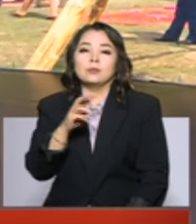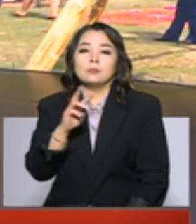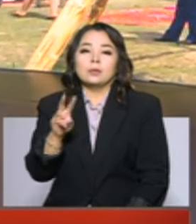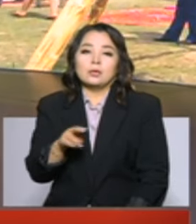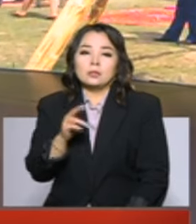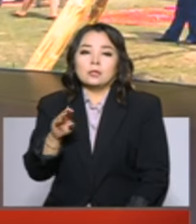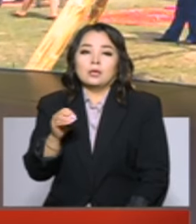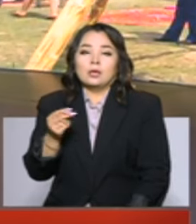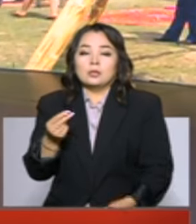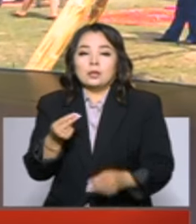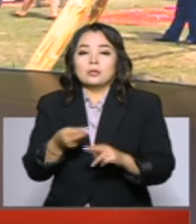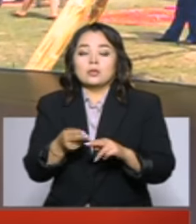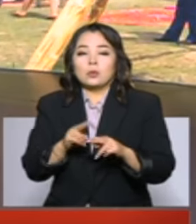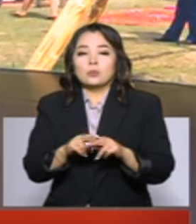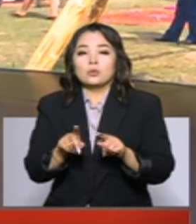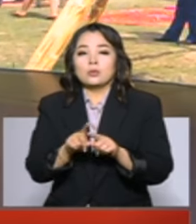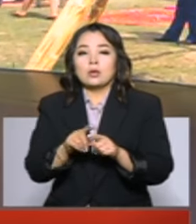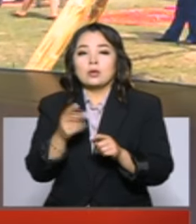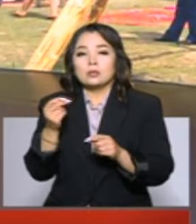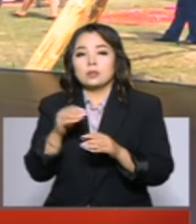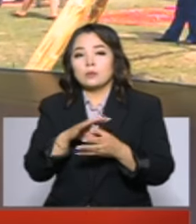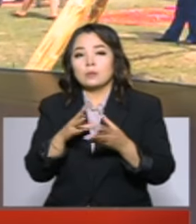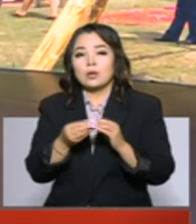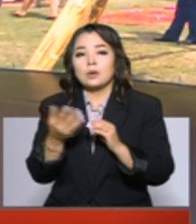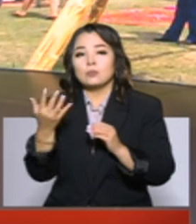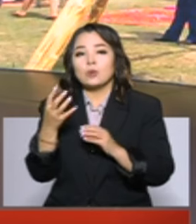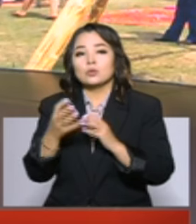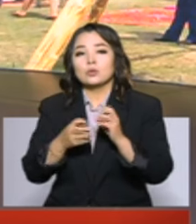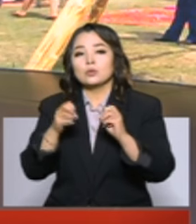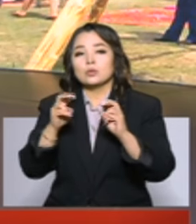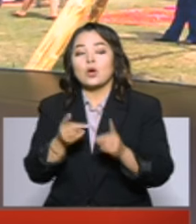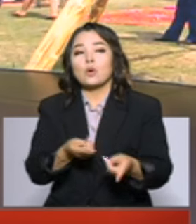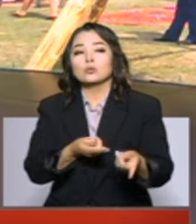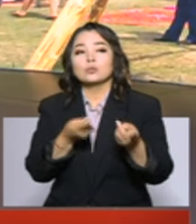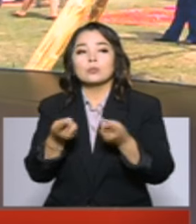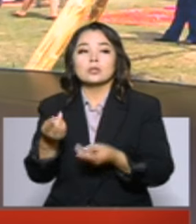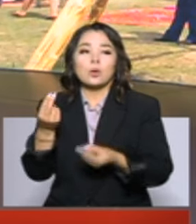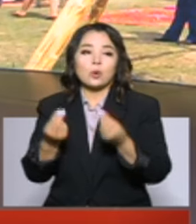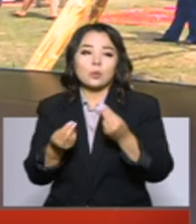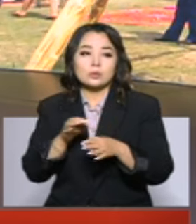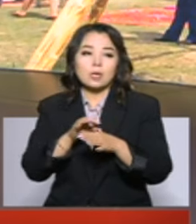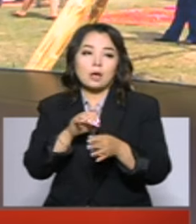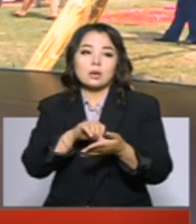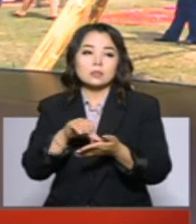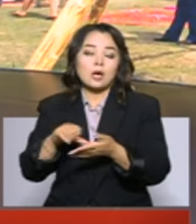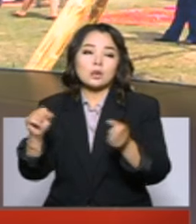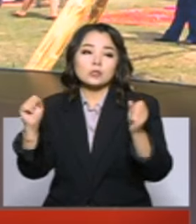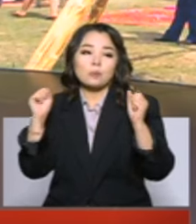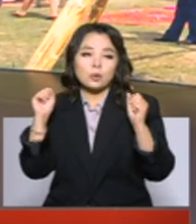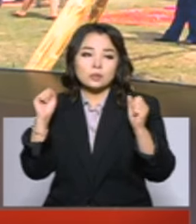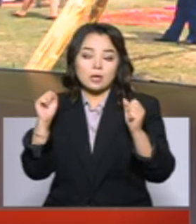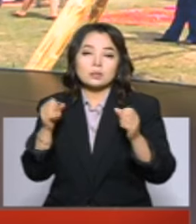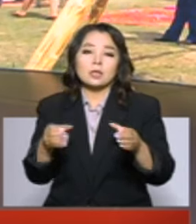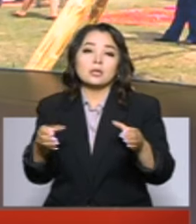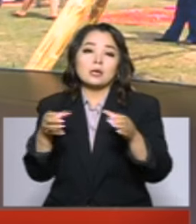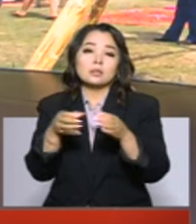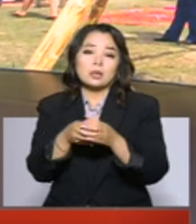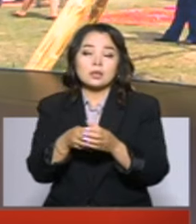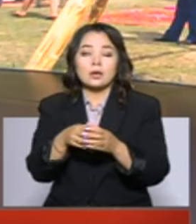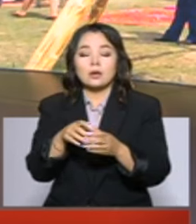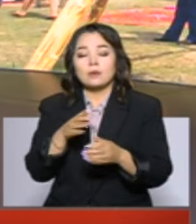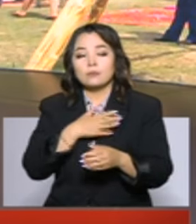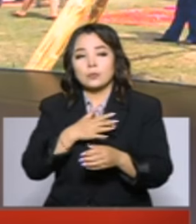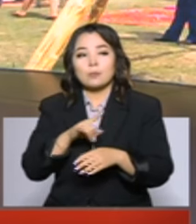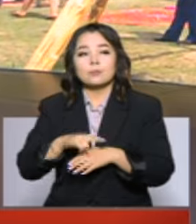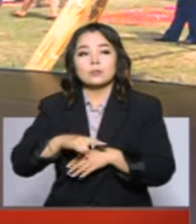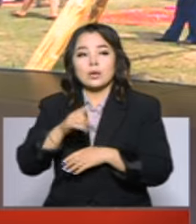1 миллиард теңге. Осыншама ақша 5-ші дүниежүзілік көшпенділер ойындарына қатысатын спортшылар мен делегаттардың әуе